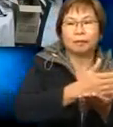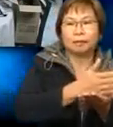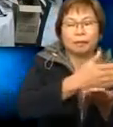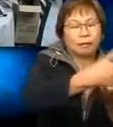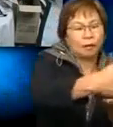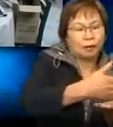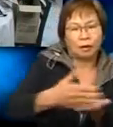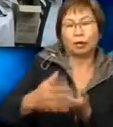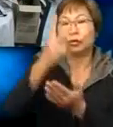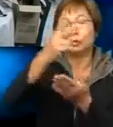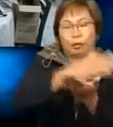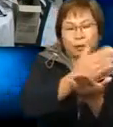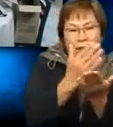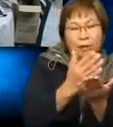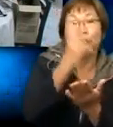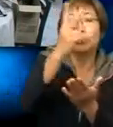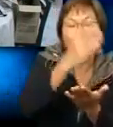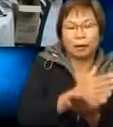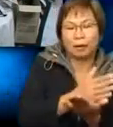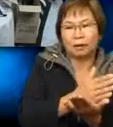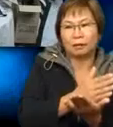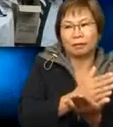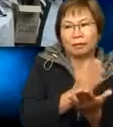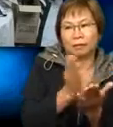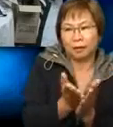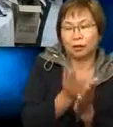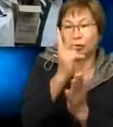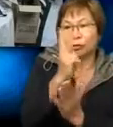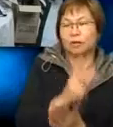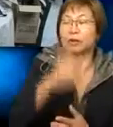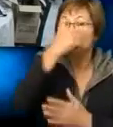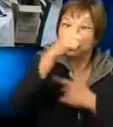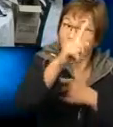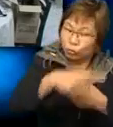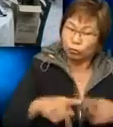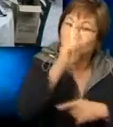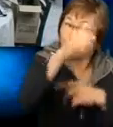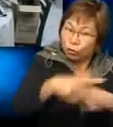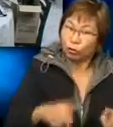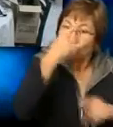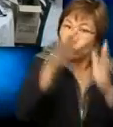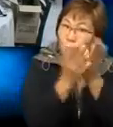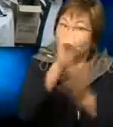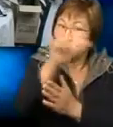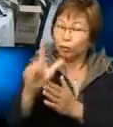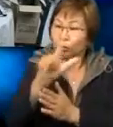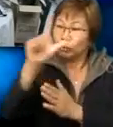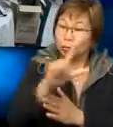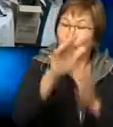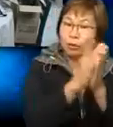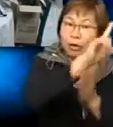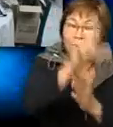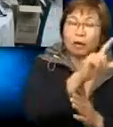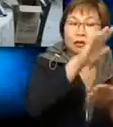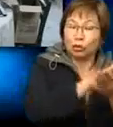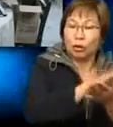Dibagikan kepada dua bahagian. Kenapa Kak Atik? Sebabnya satu kotak ni untuk perpustakaan sekolah Aiman